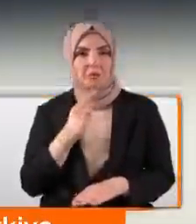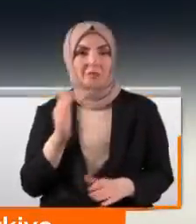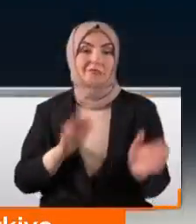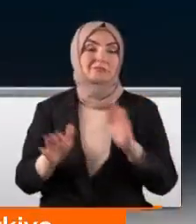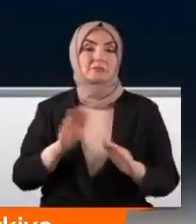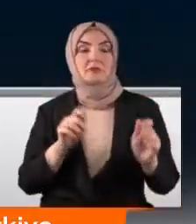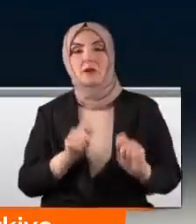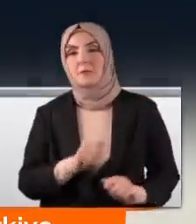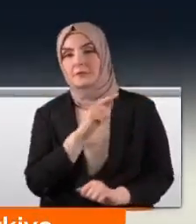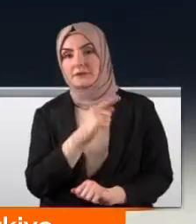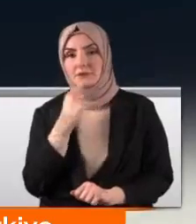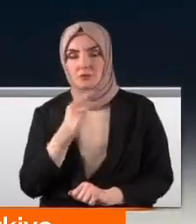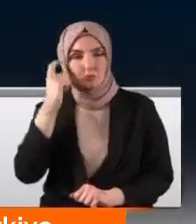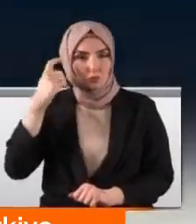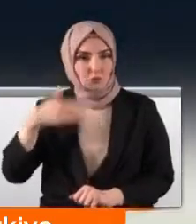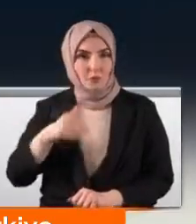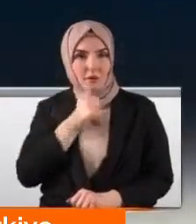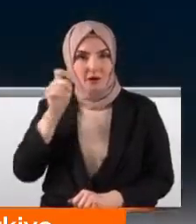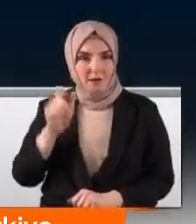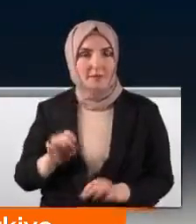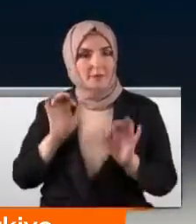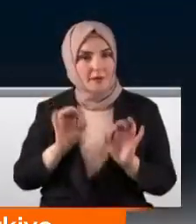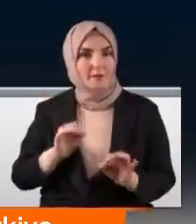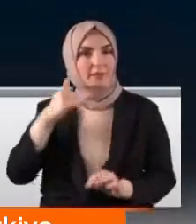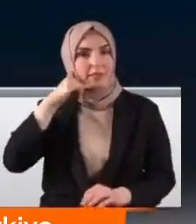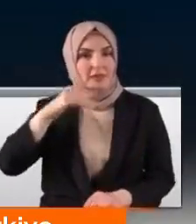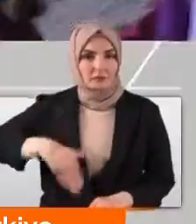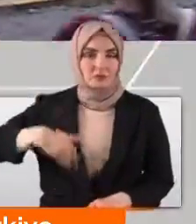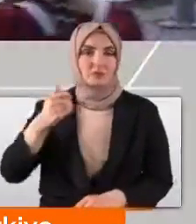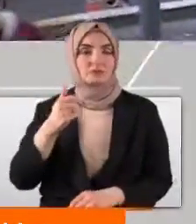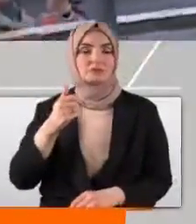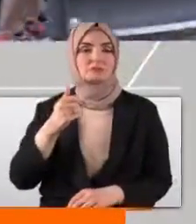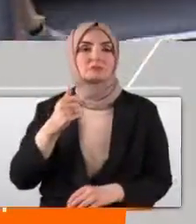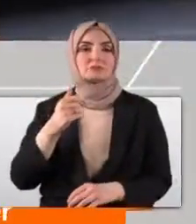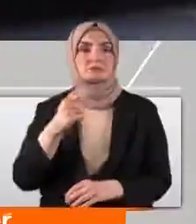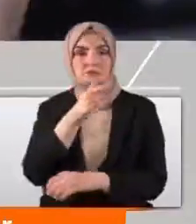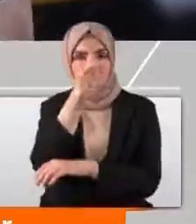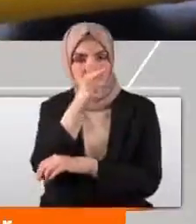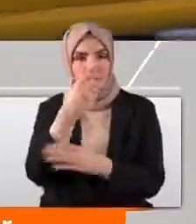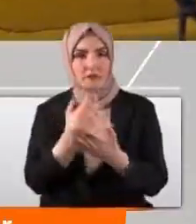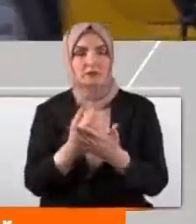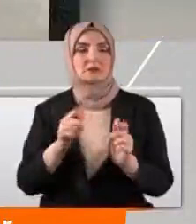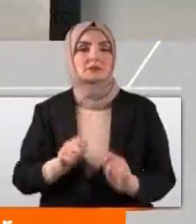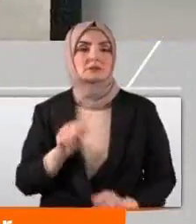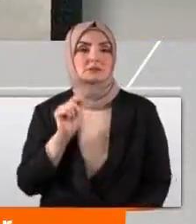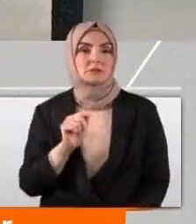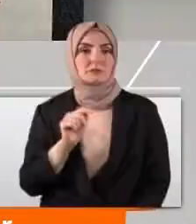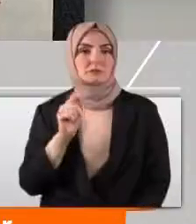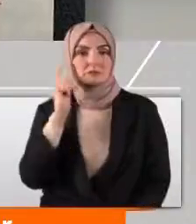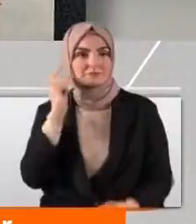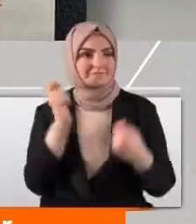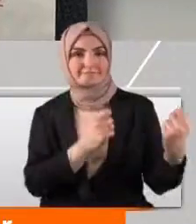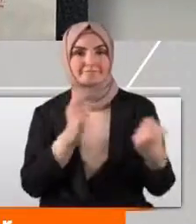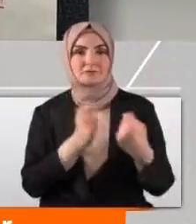genç adam hemen telefonunu çıkarıp taksimetreyi ve gittiği mesafeyi kayda aldı. Aramızda atışmalar oldu. Taksimetrenin niye böyle olduğunu, soygun mu